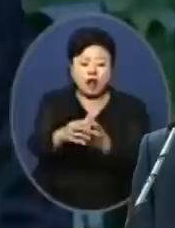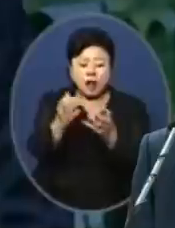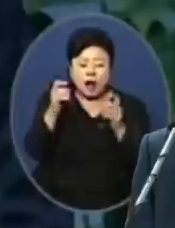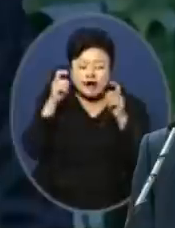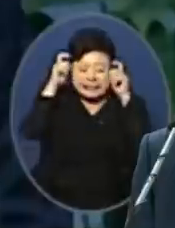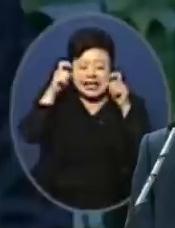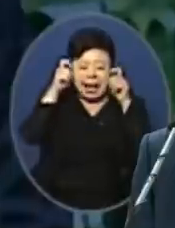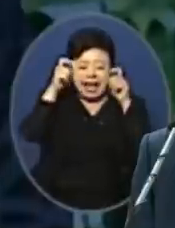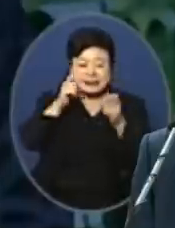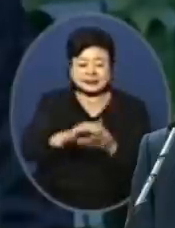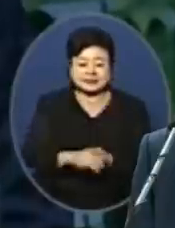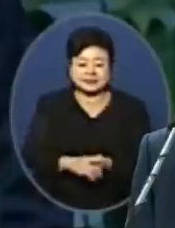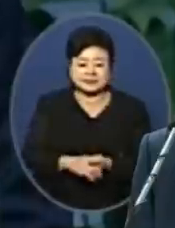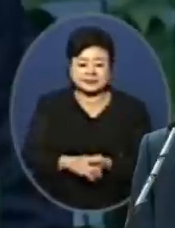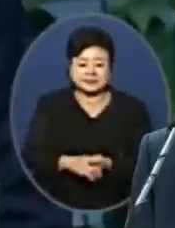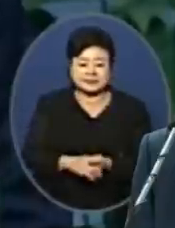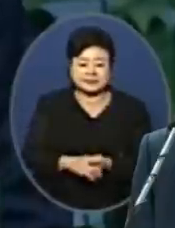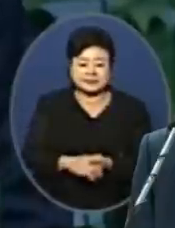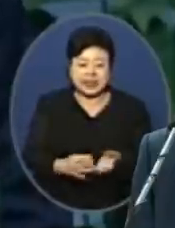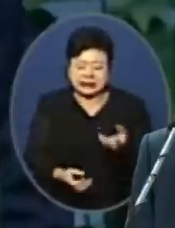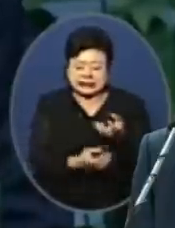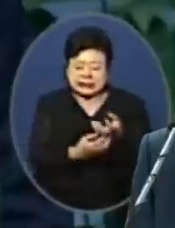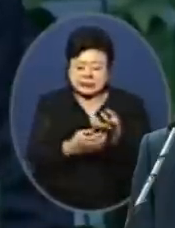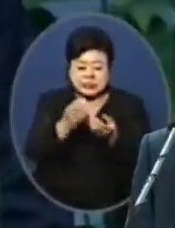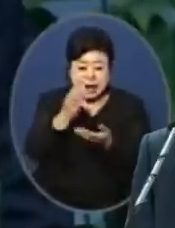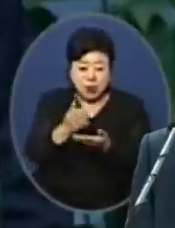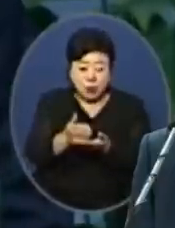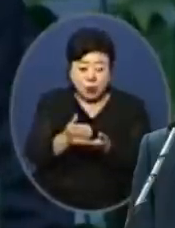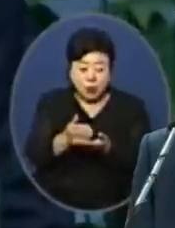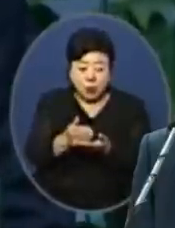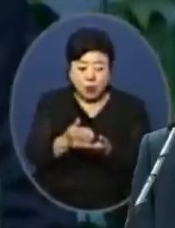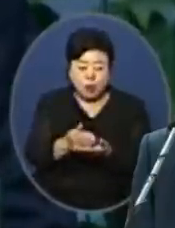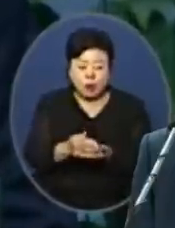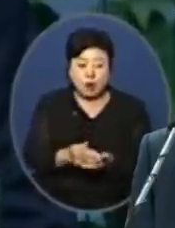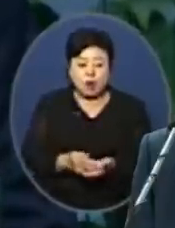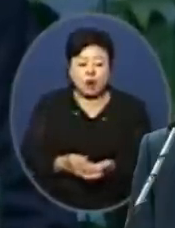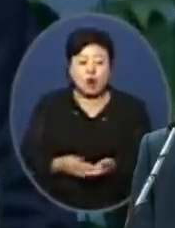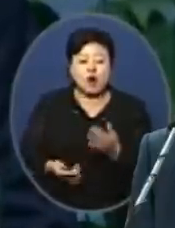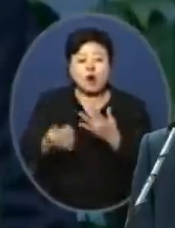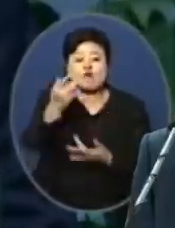어린 양을 삶지 말고 불에 구워서